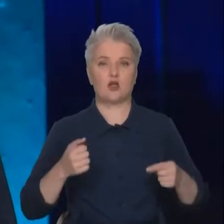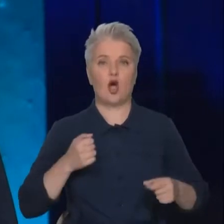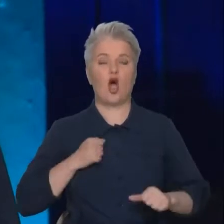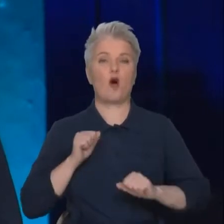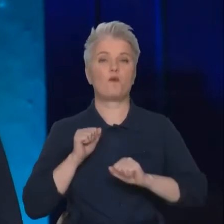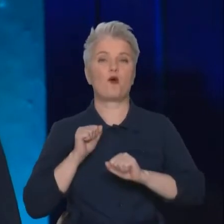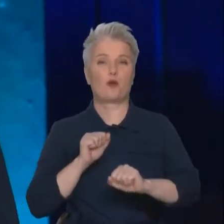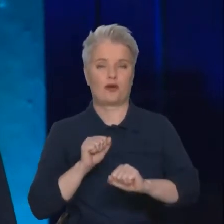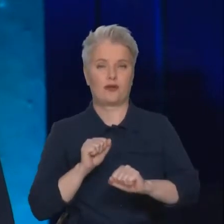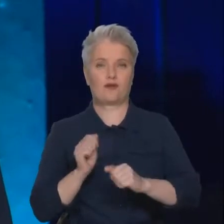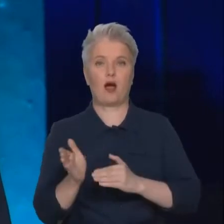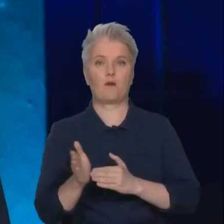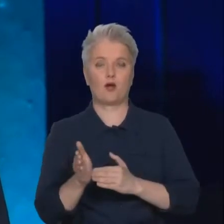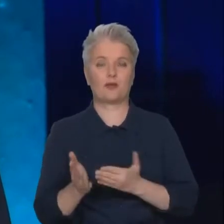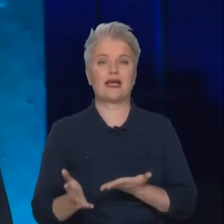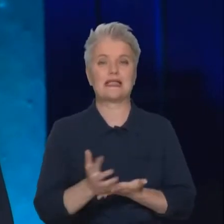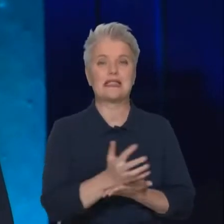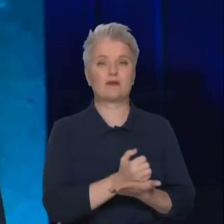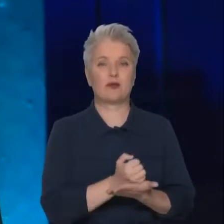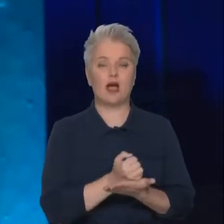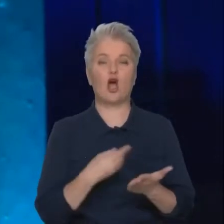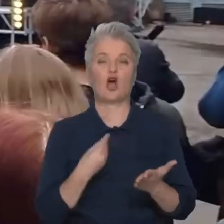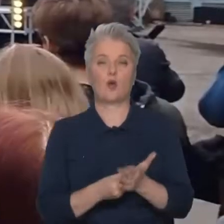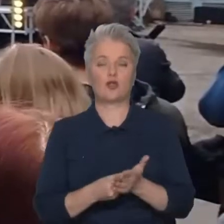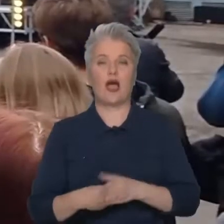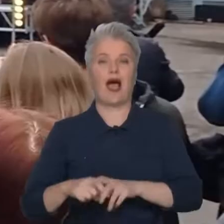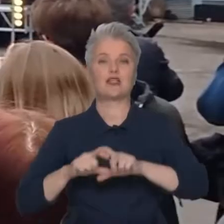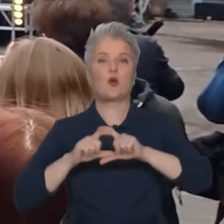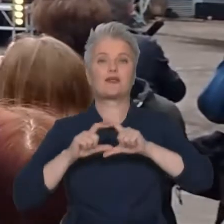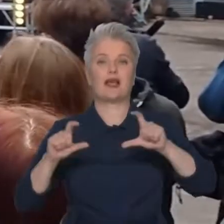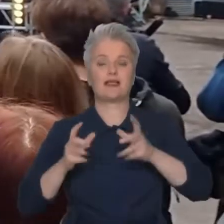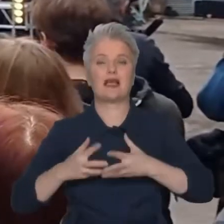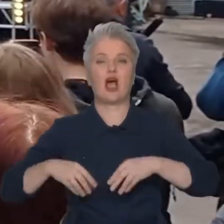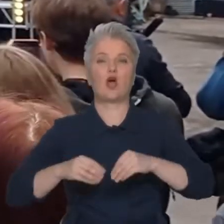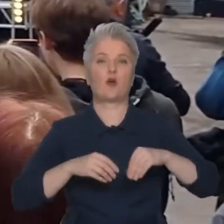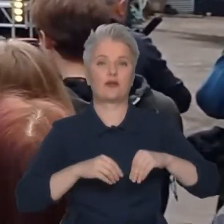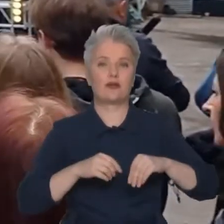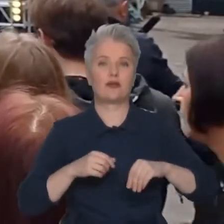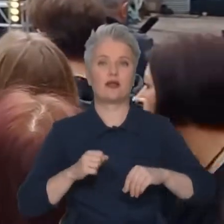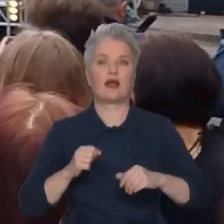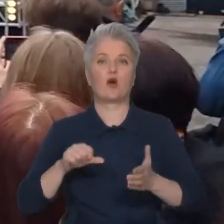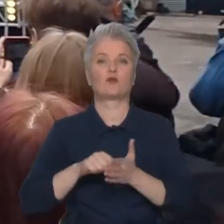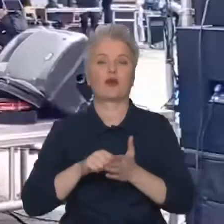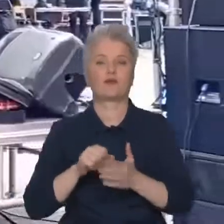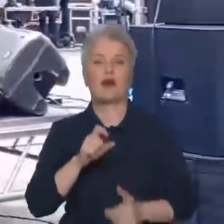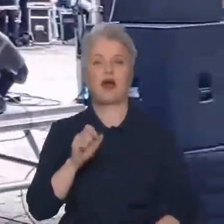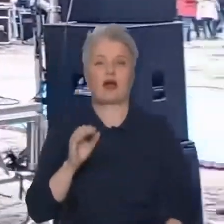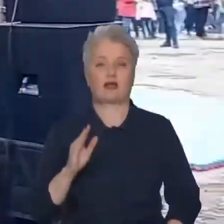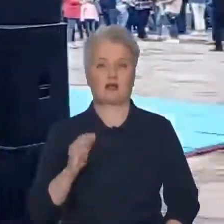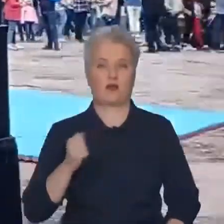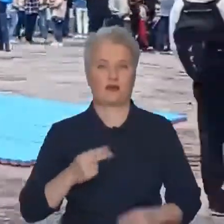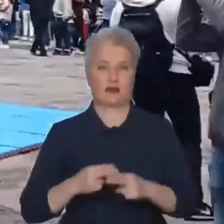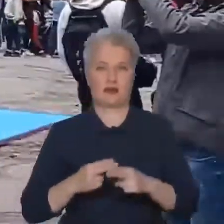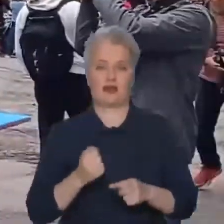збирає гроші Асоціація родин захисників Азовсталі. У Запоріжжі провели благодійну виставку-продаж. Відвідувачі могли купити